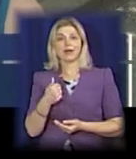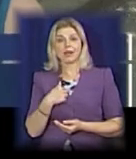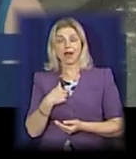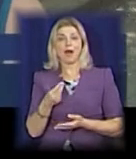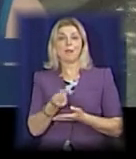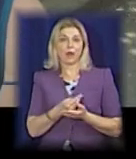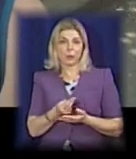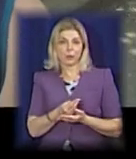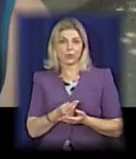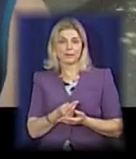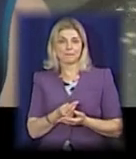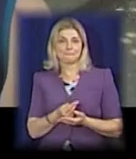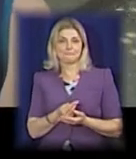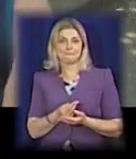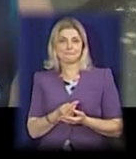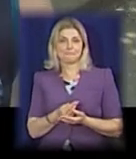малюю,